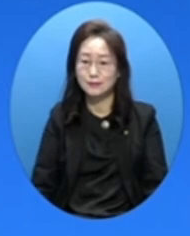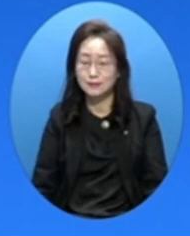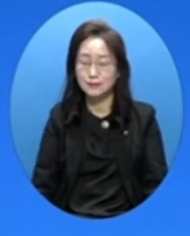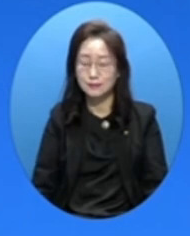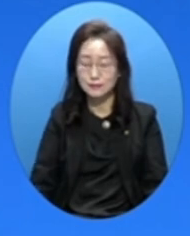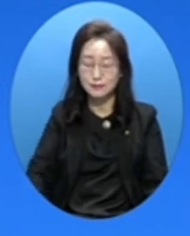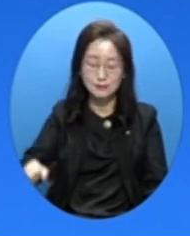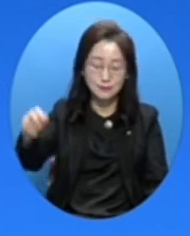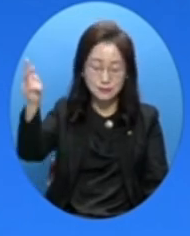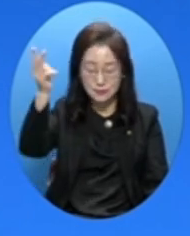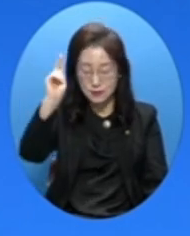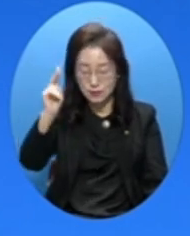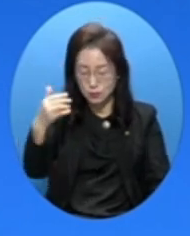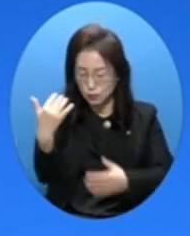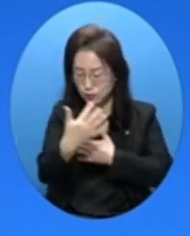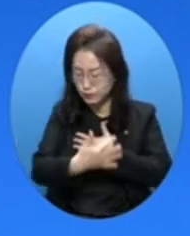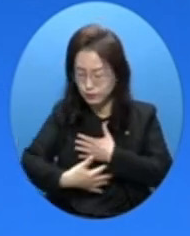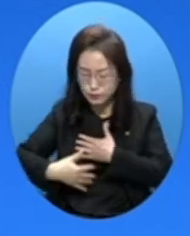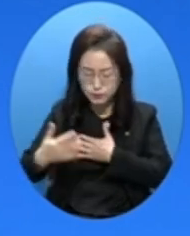갑자기 몸이 아파